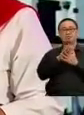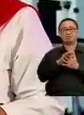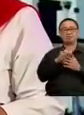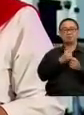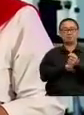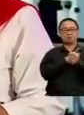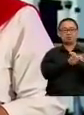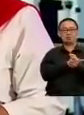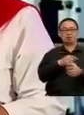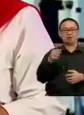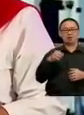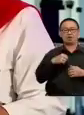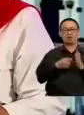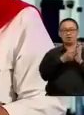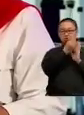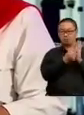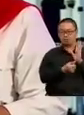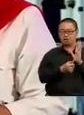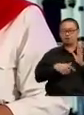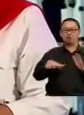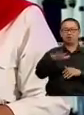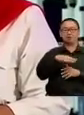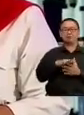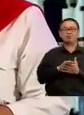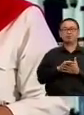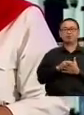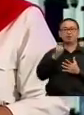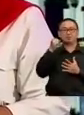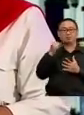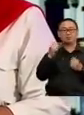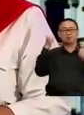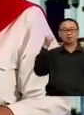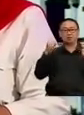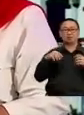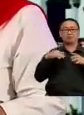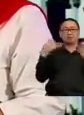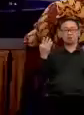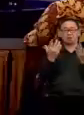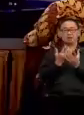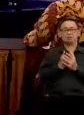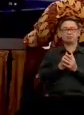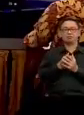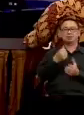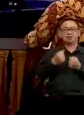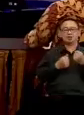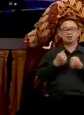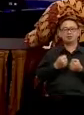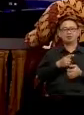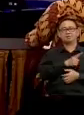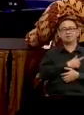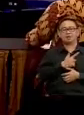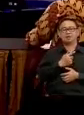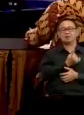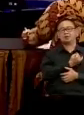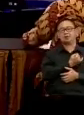pembahasan dalam putaran pertama ini adalah di bidang pendidikan, kepemudaan dan juga di lapangan kerja. Untuk di